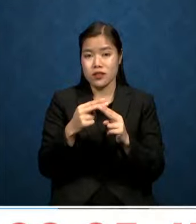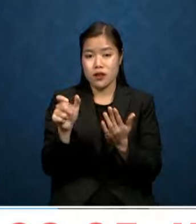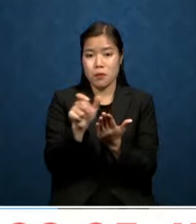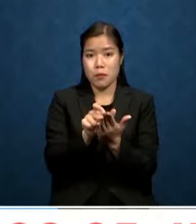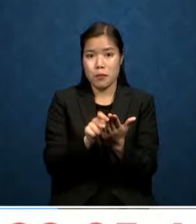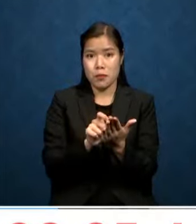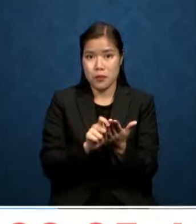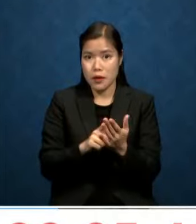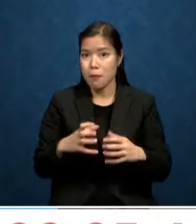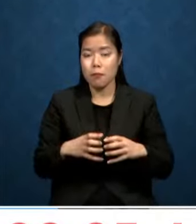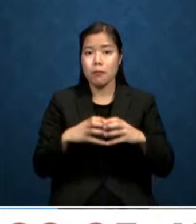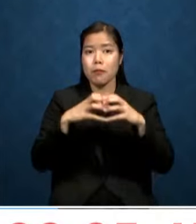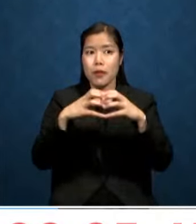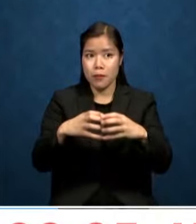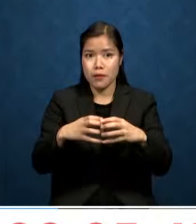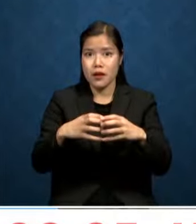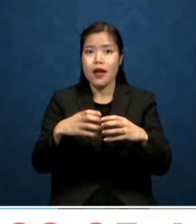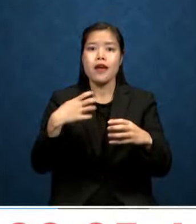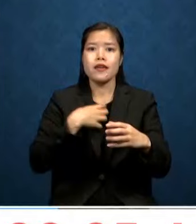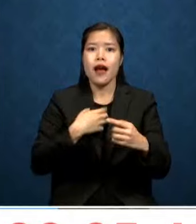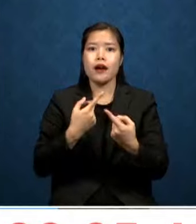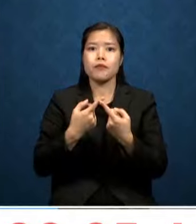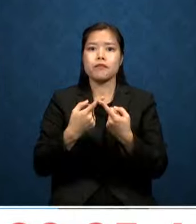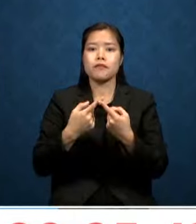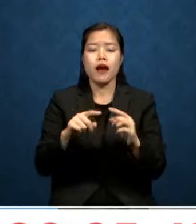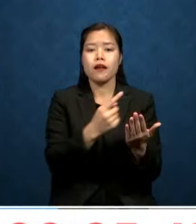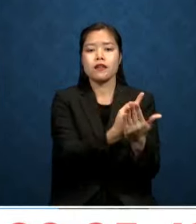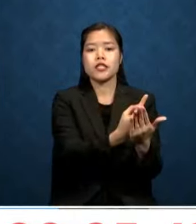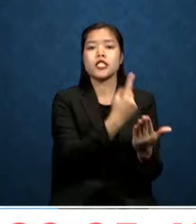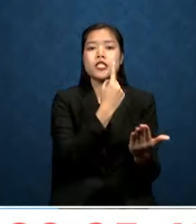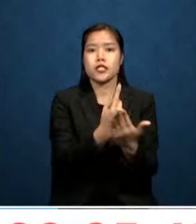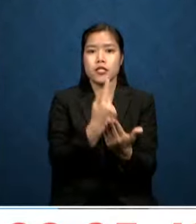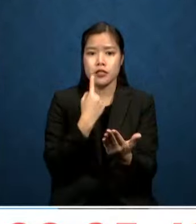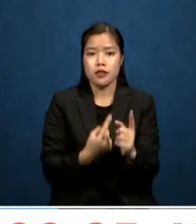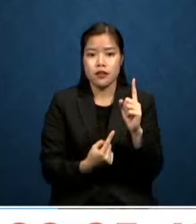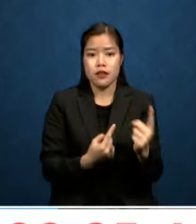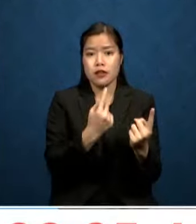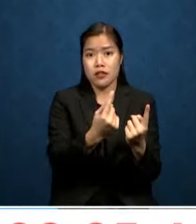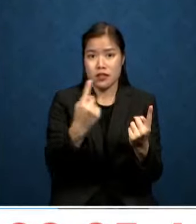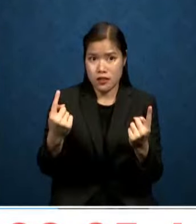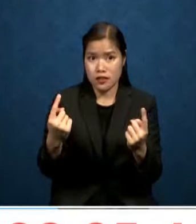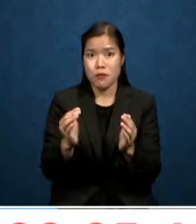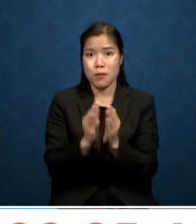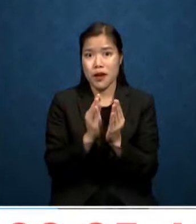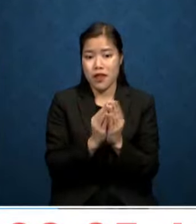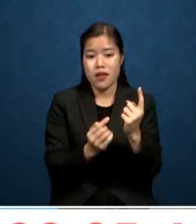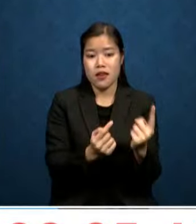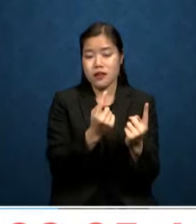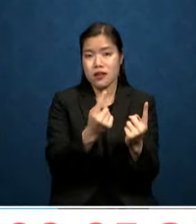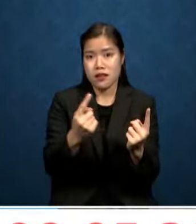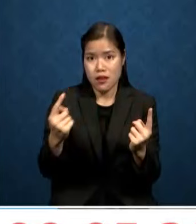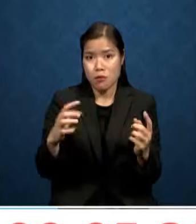การออกเสียงเป็น1คนต่อ1ช้อยเท่านั้น1คนต่อ1ช้อยเพื่อได้สะท้อนว่